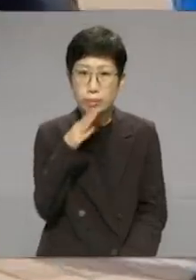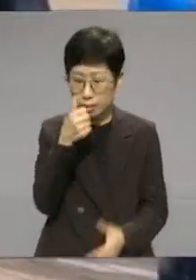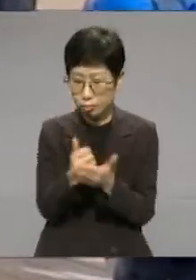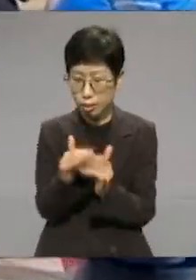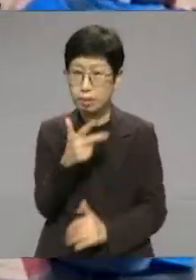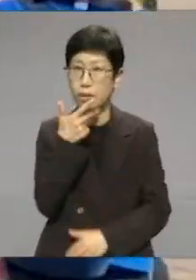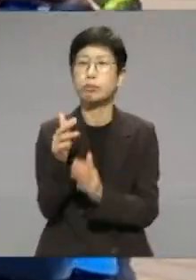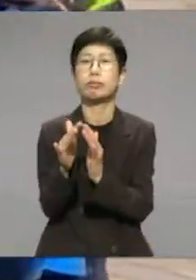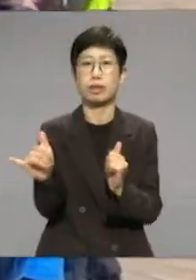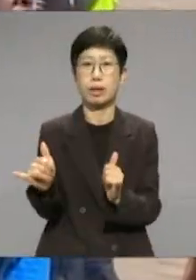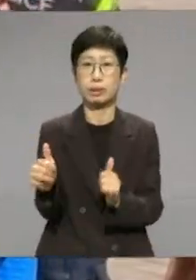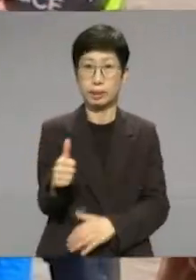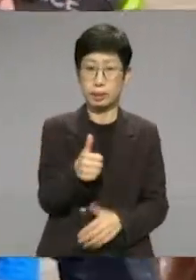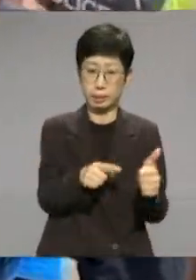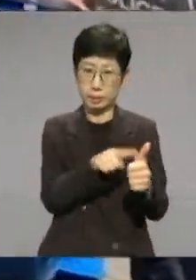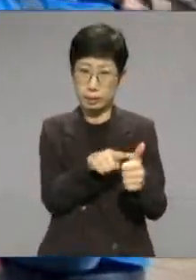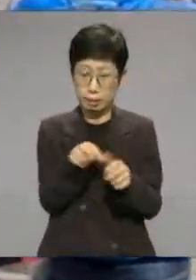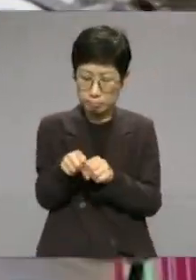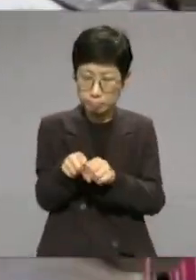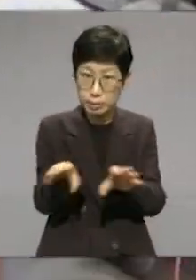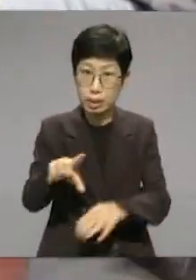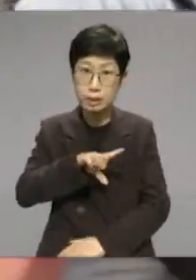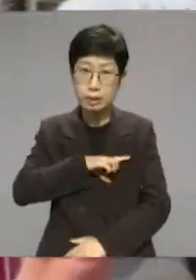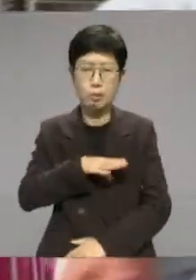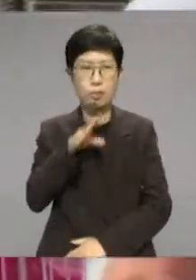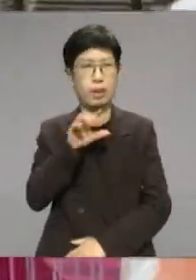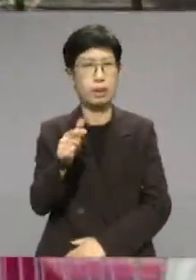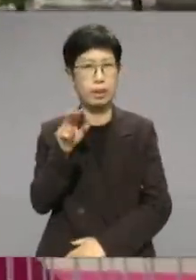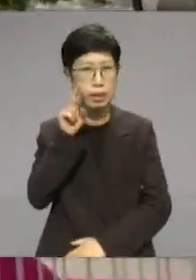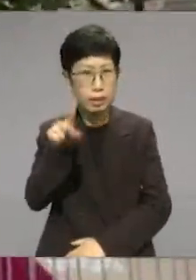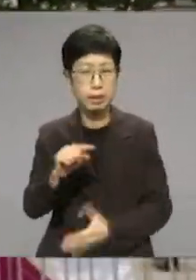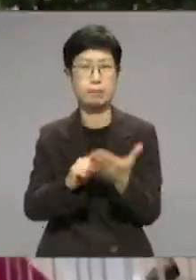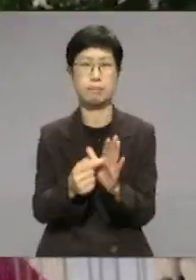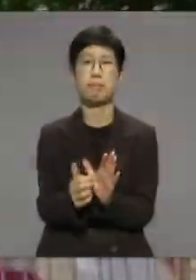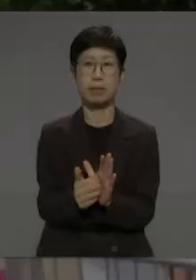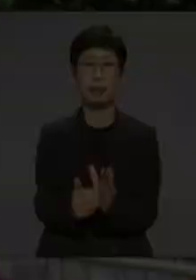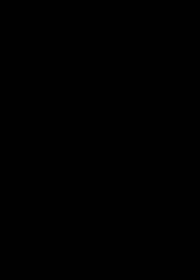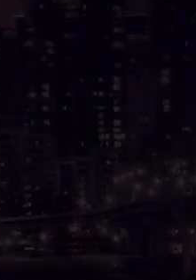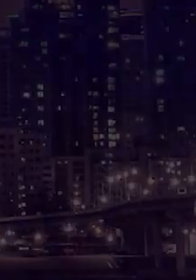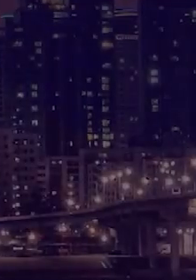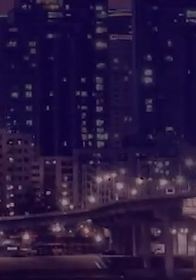영국인이 있으며 남성이 퍼트린 이름 역시 사실과 달랐다고 전했습니다